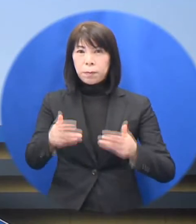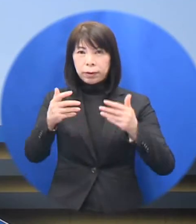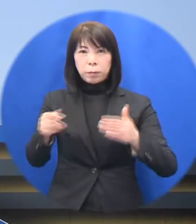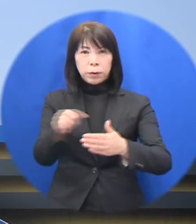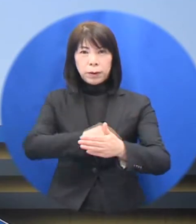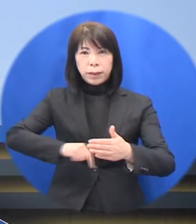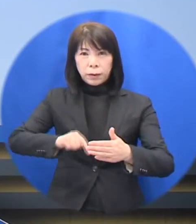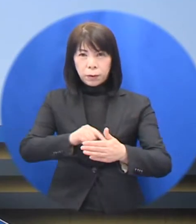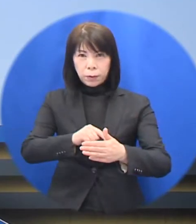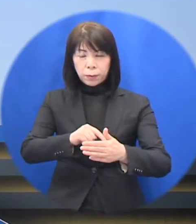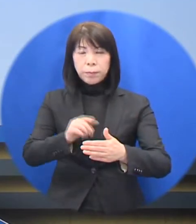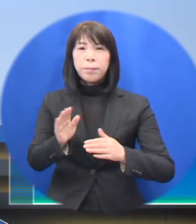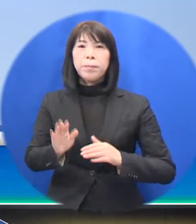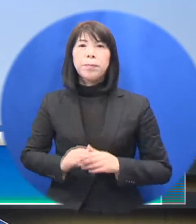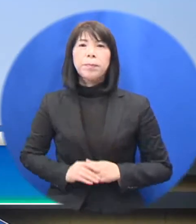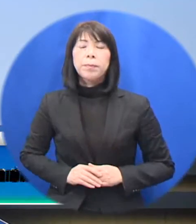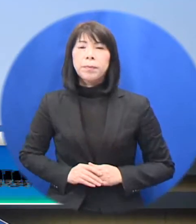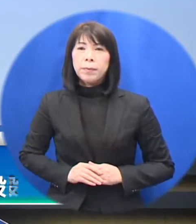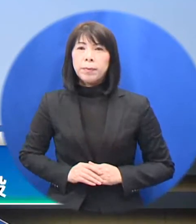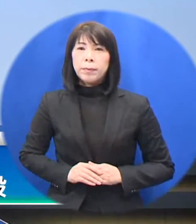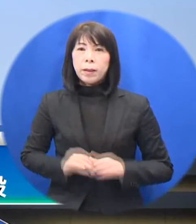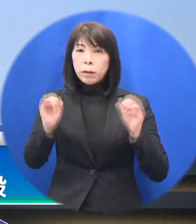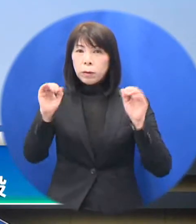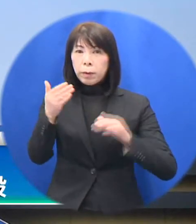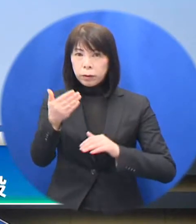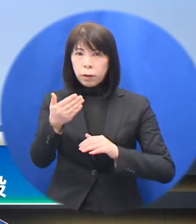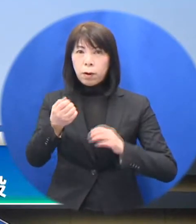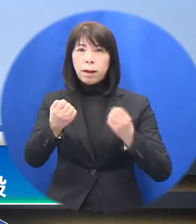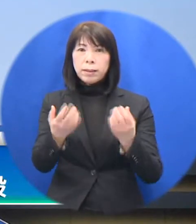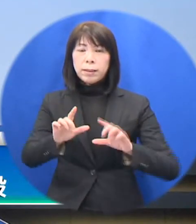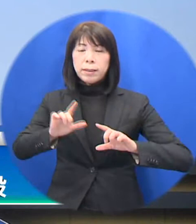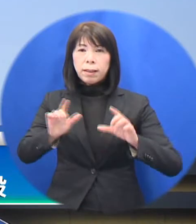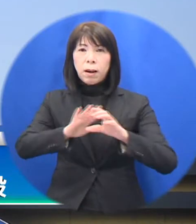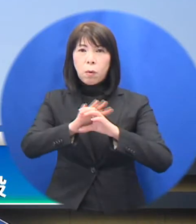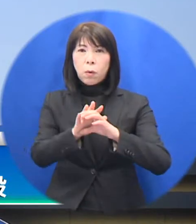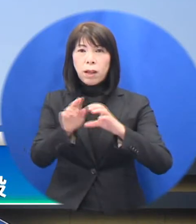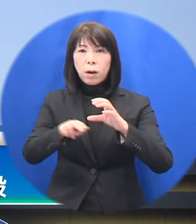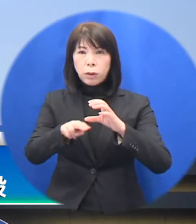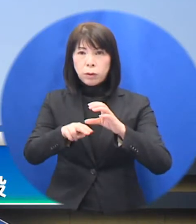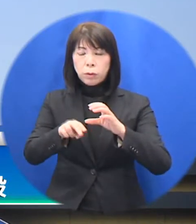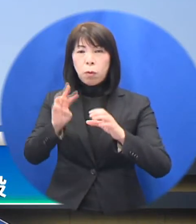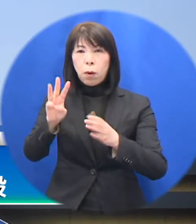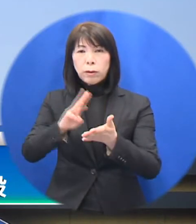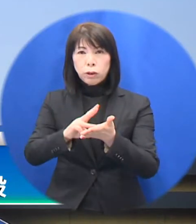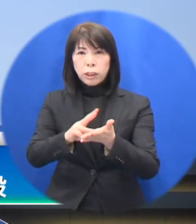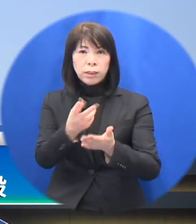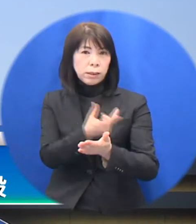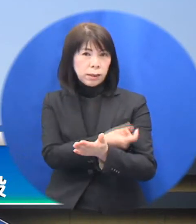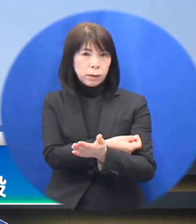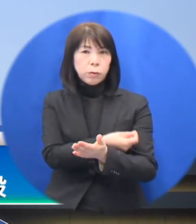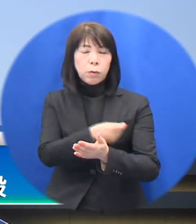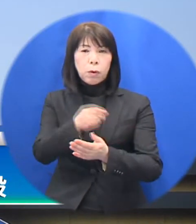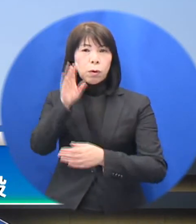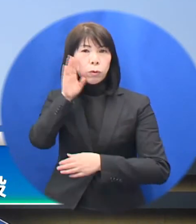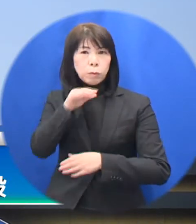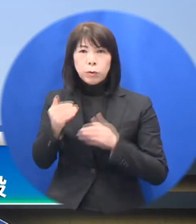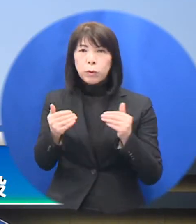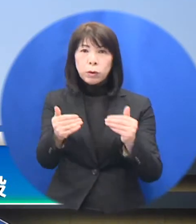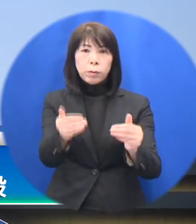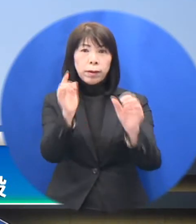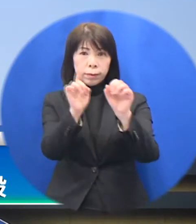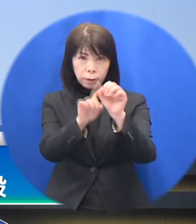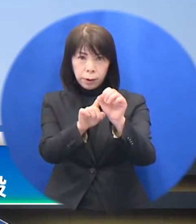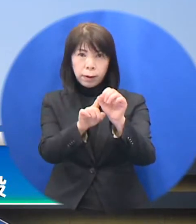です。豊島区では新型コロナウイルスのワクチン接種を円滑に推進する